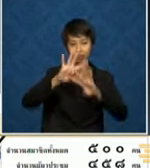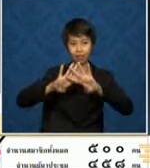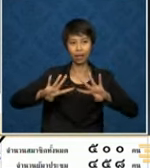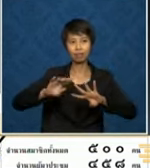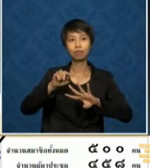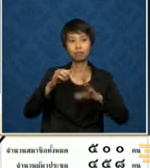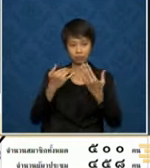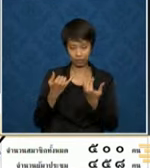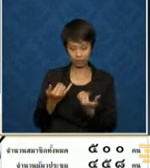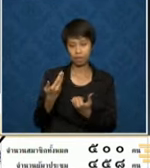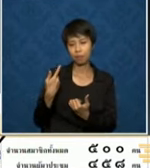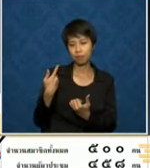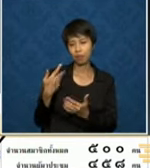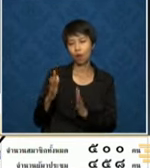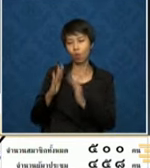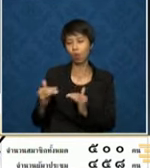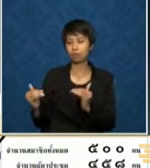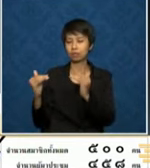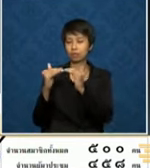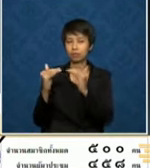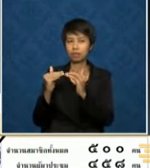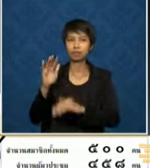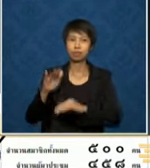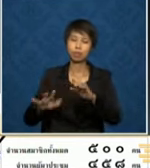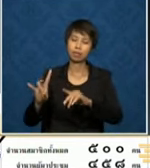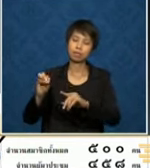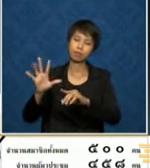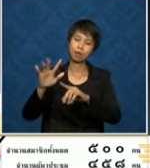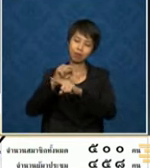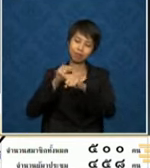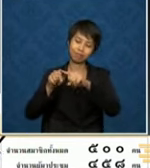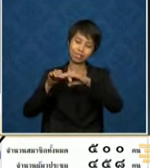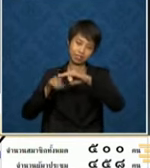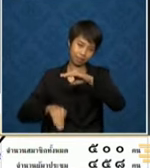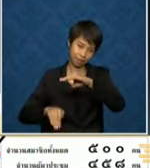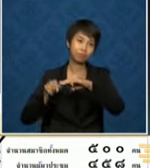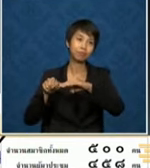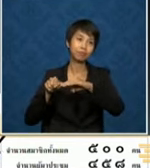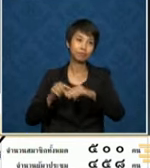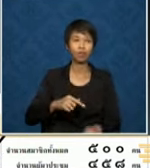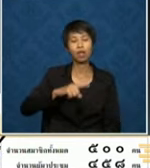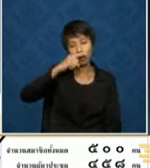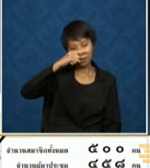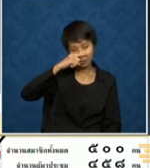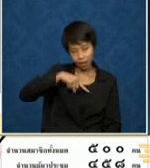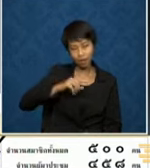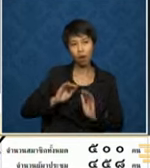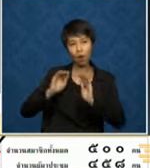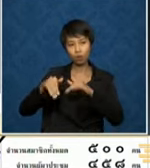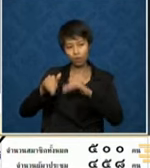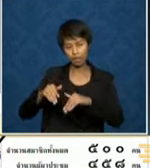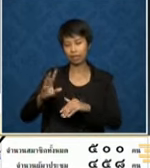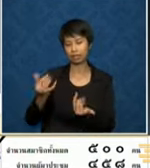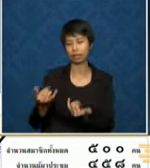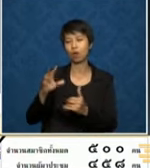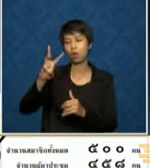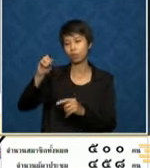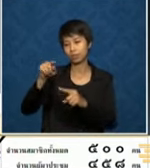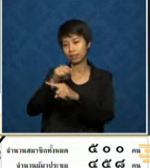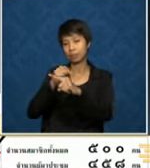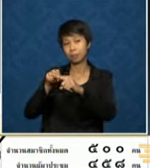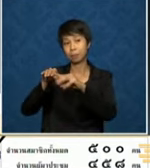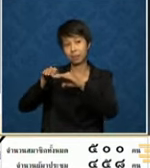ะทุกวันนี้เนี่ยยังมีผู้ใช้สิทธิ์ยังไม่ถึง 75% นะคะไทยออสเตรเลียค่ะใช้ไปได้แค่ประมาณ 60% เท่านั้นเองนะคะแถ